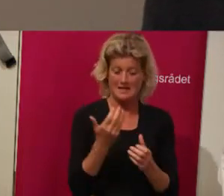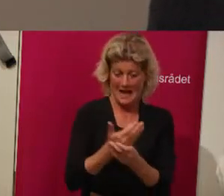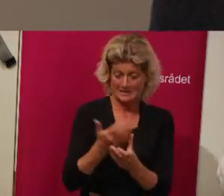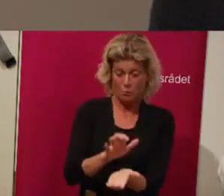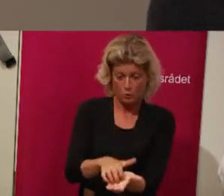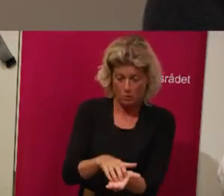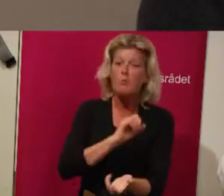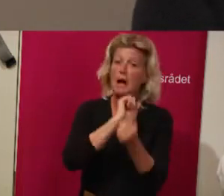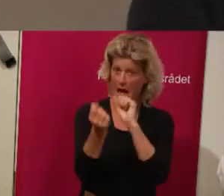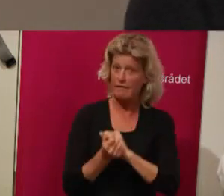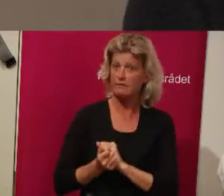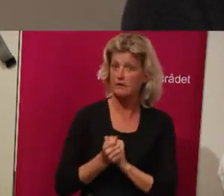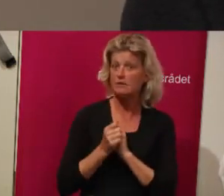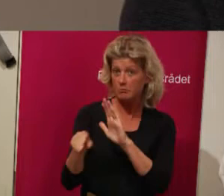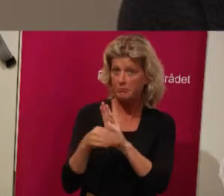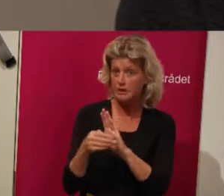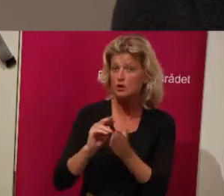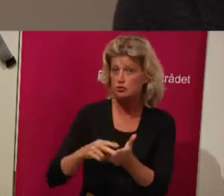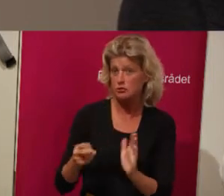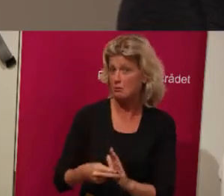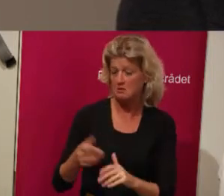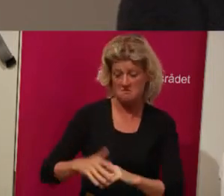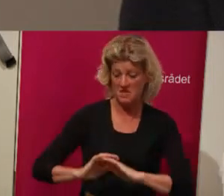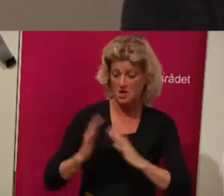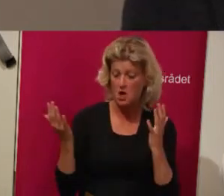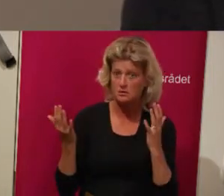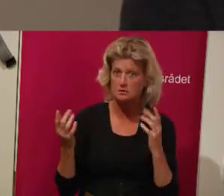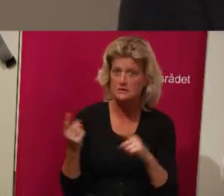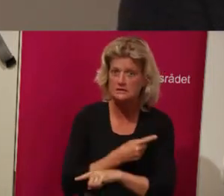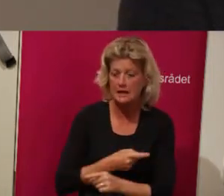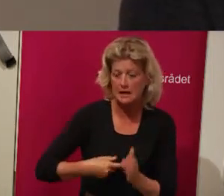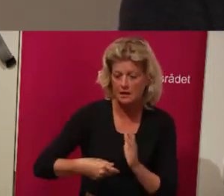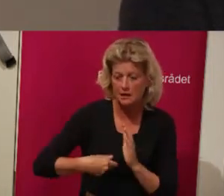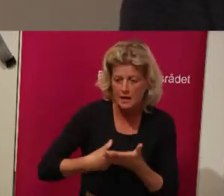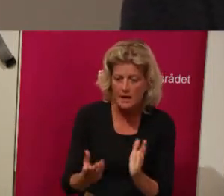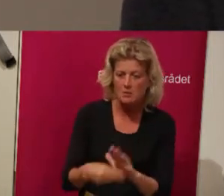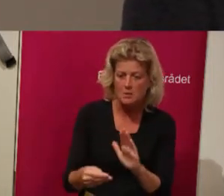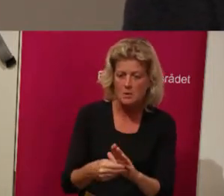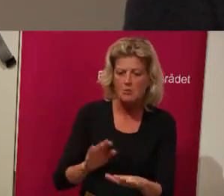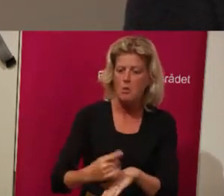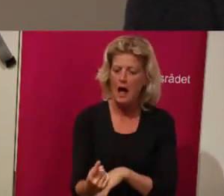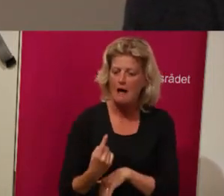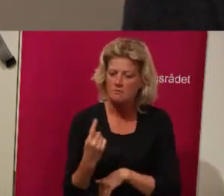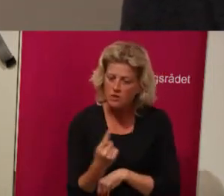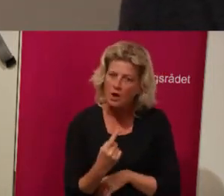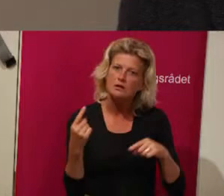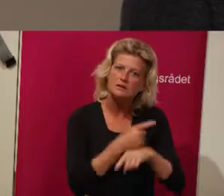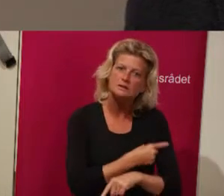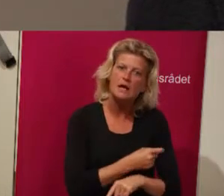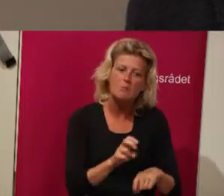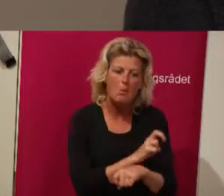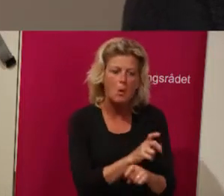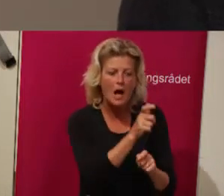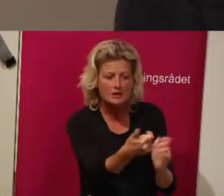har man ju gjort om bidragssystemet. Och istället för att ge bidrag efter volym så ger man bidrag efter vad studieförbunden ansöker